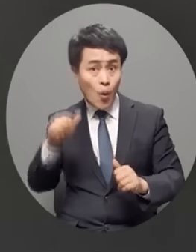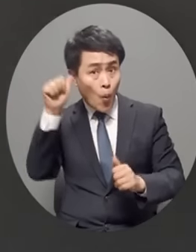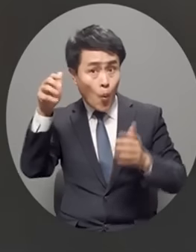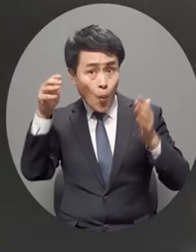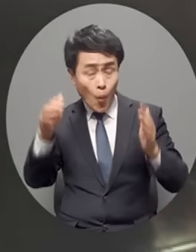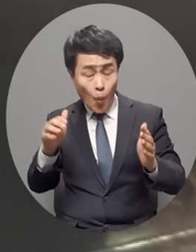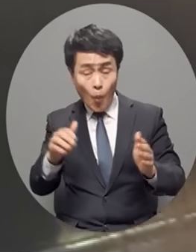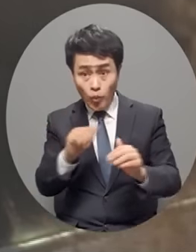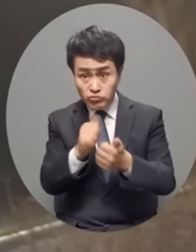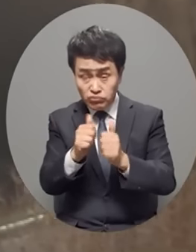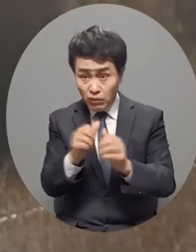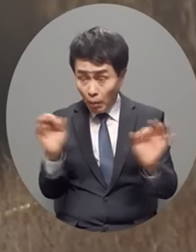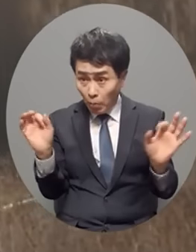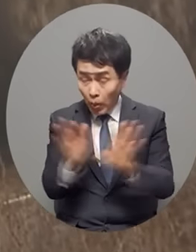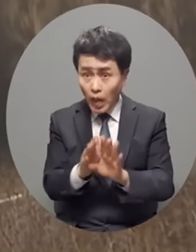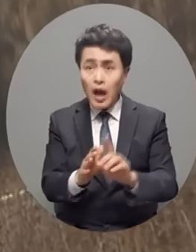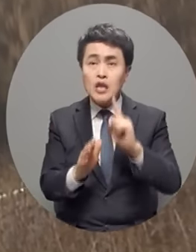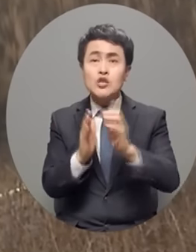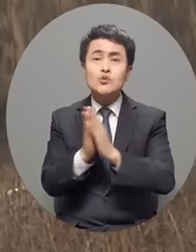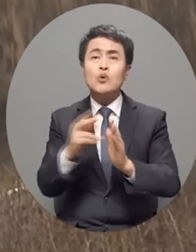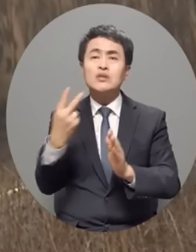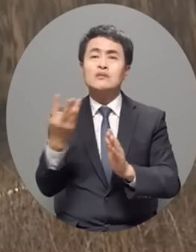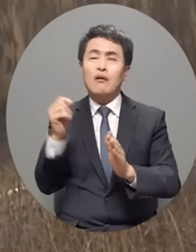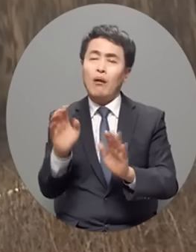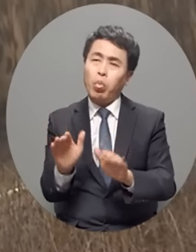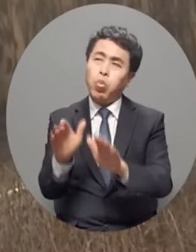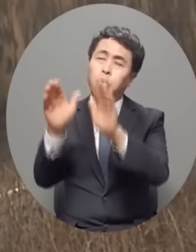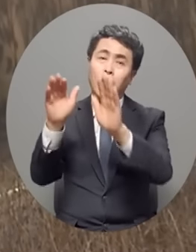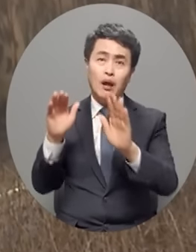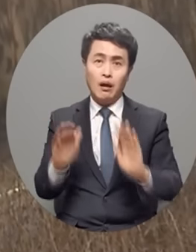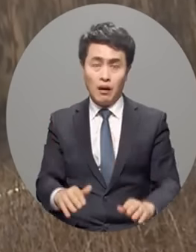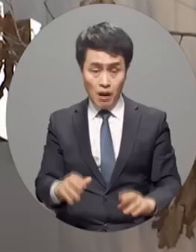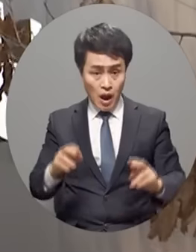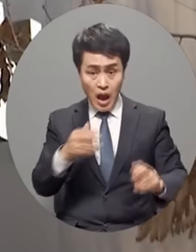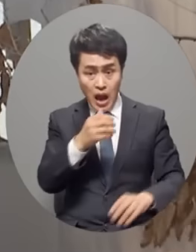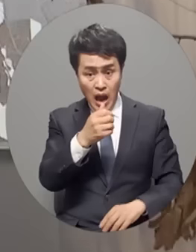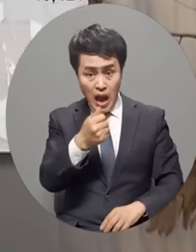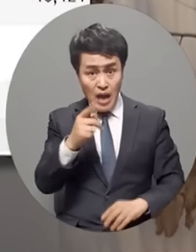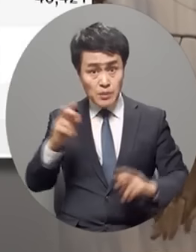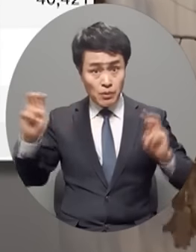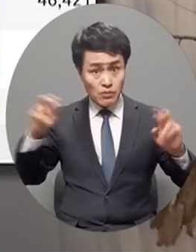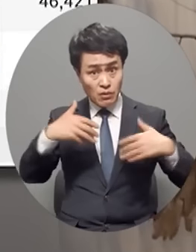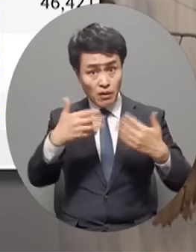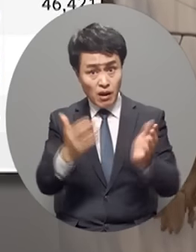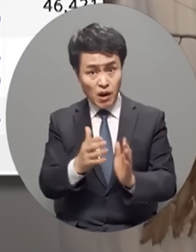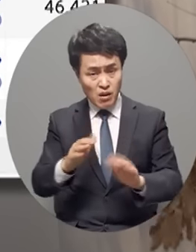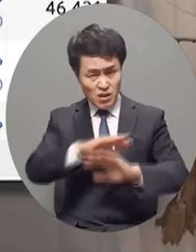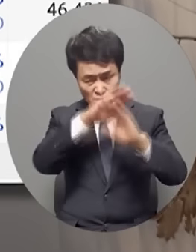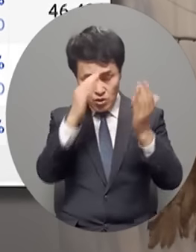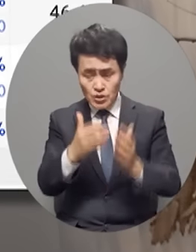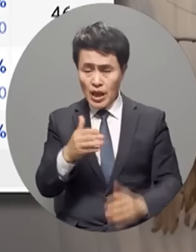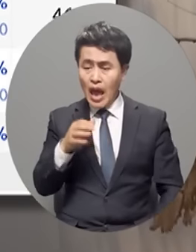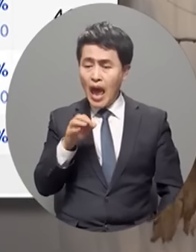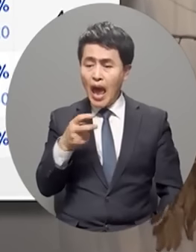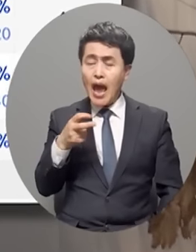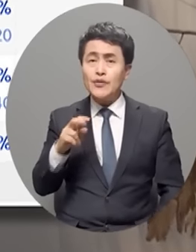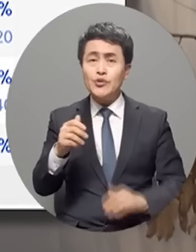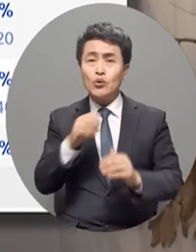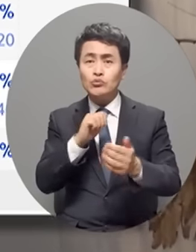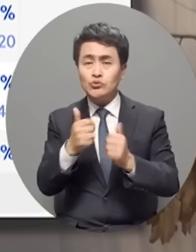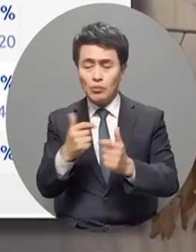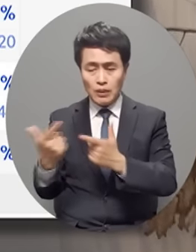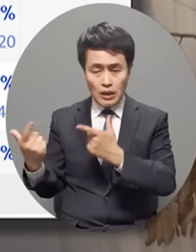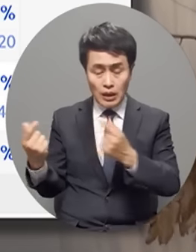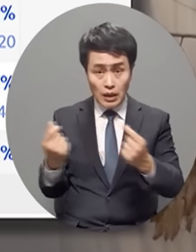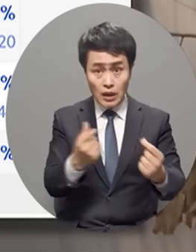증발한 시총이 무려 1조 2천억 원. 하이브의 기업 가치 하락 우려가 엔터주 전반으로 확산되고 있습니다.